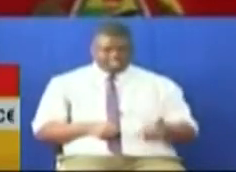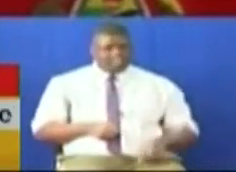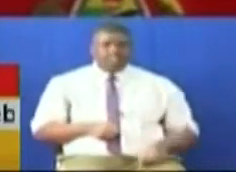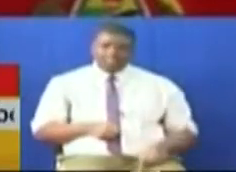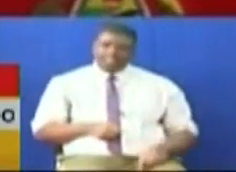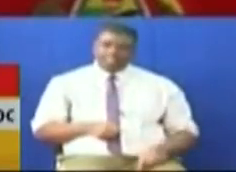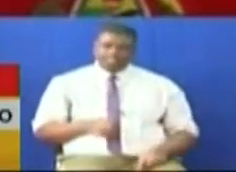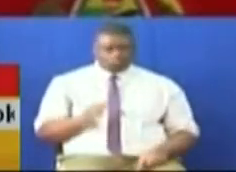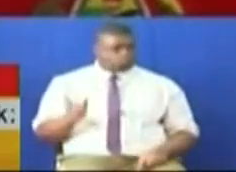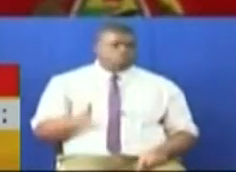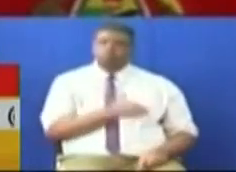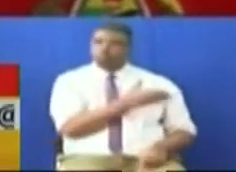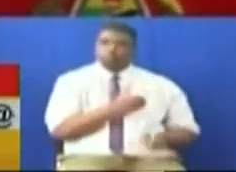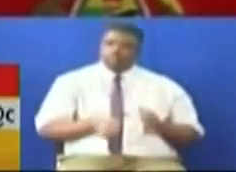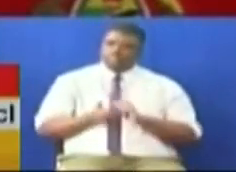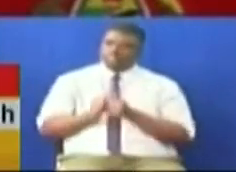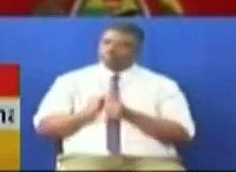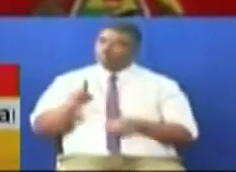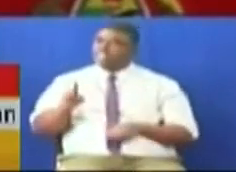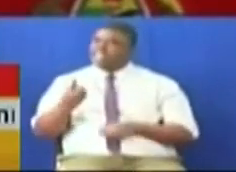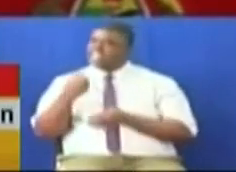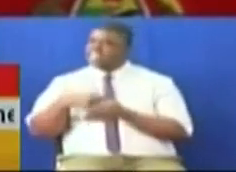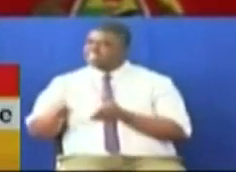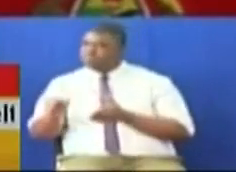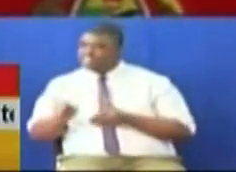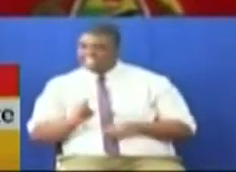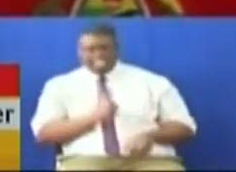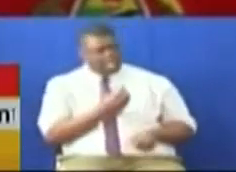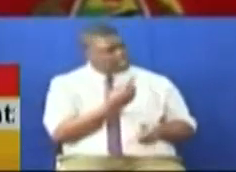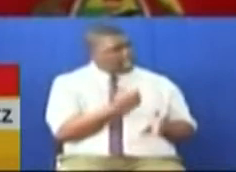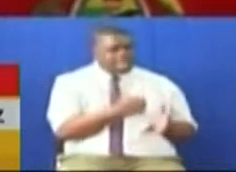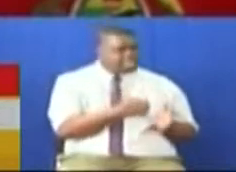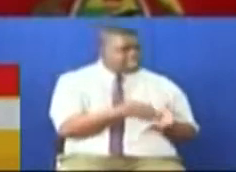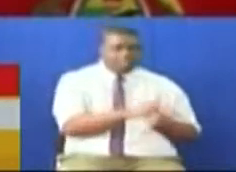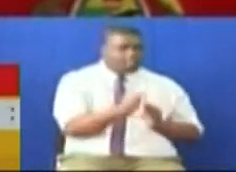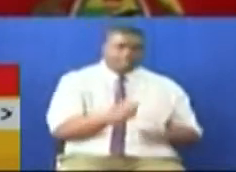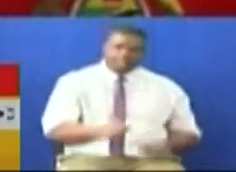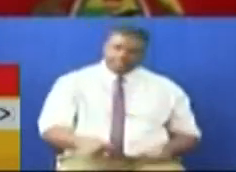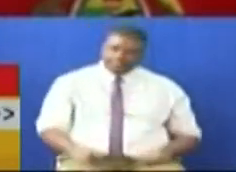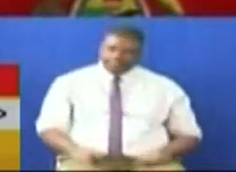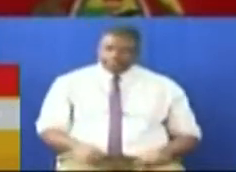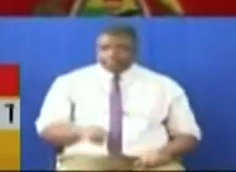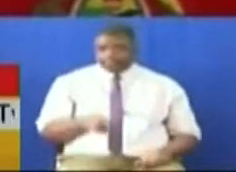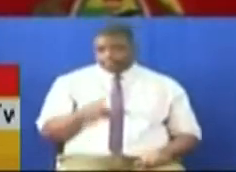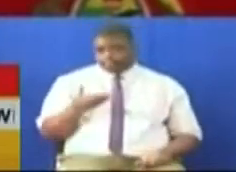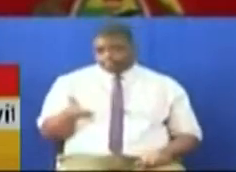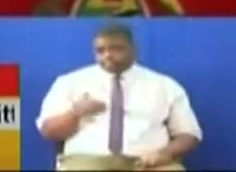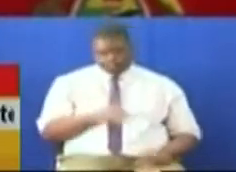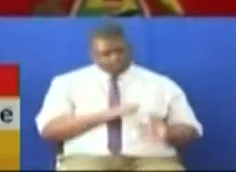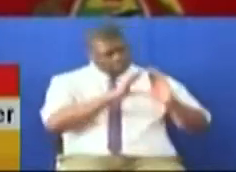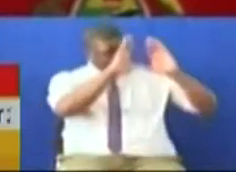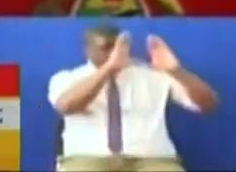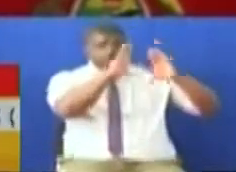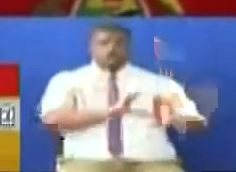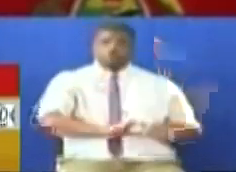tutakuwa tumeondoa huu tata wa nani alipe, nani asilipe na vitu vya namna hiyo. Mheshimiwa Spika, haya ukisoma kwenye ripoti